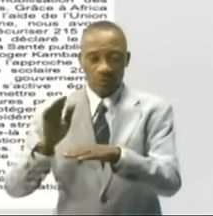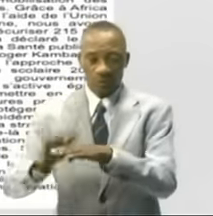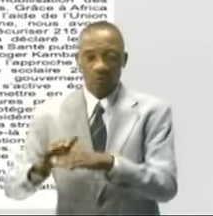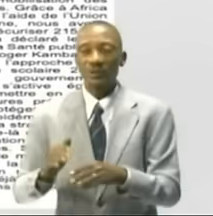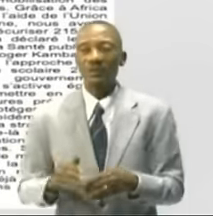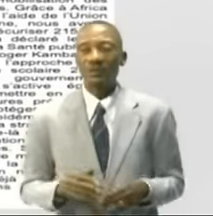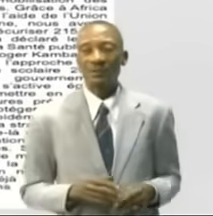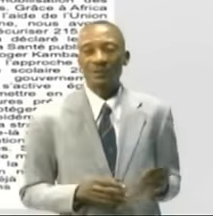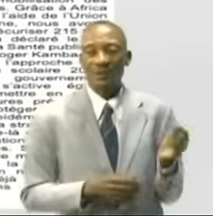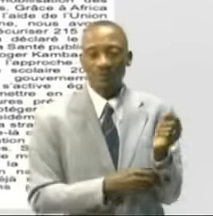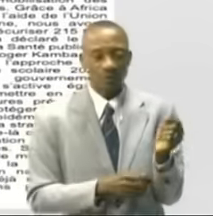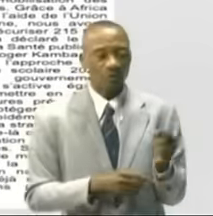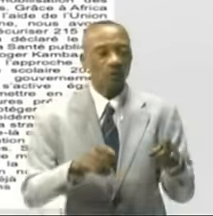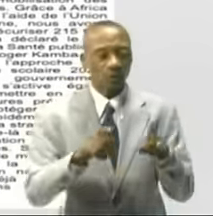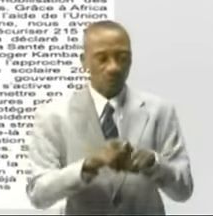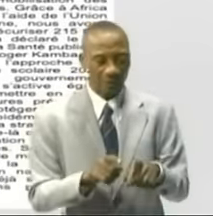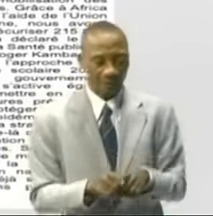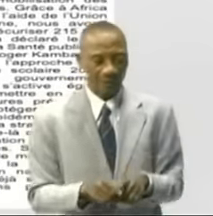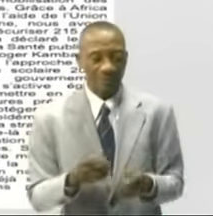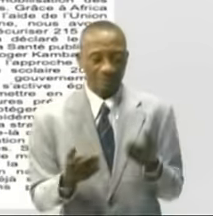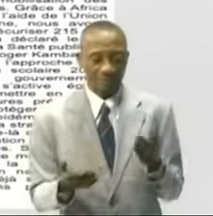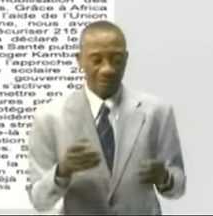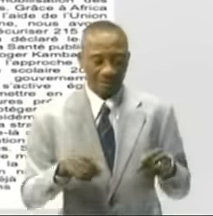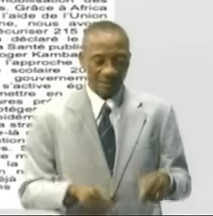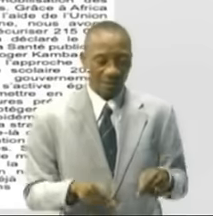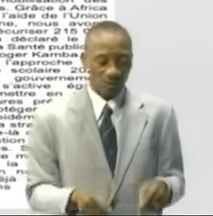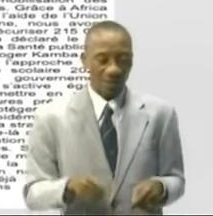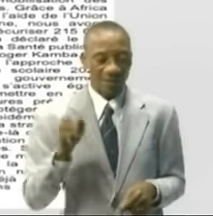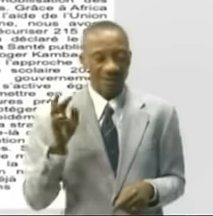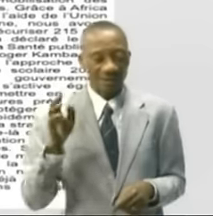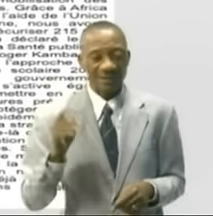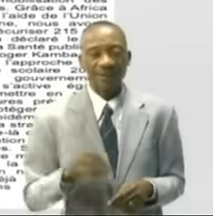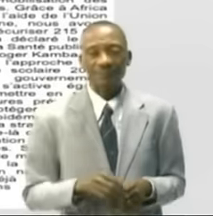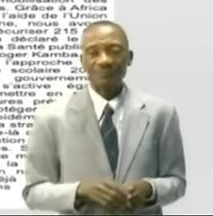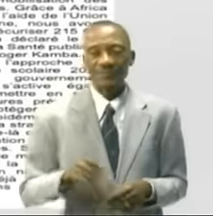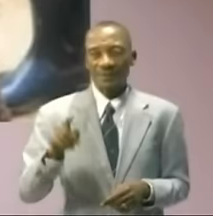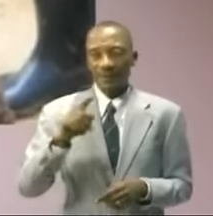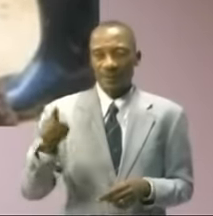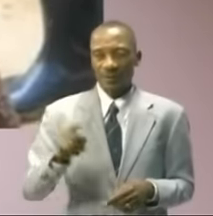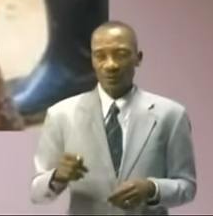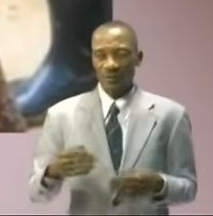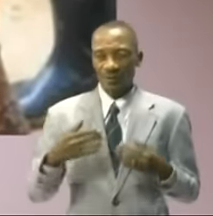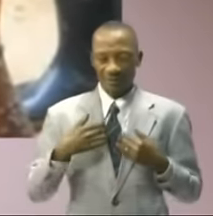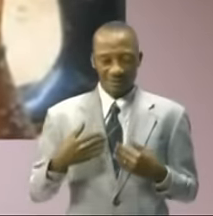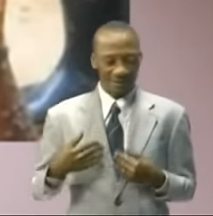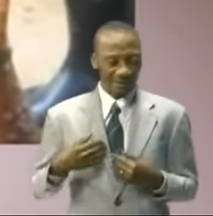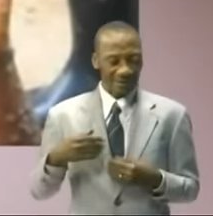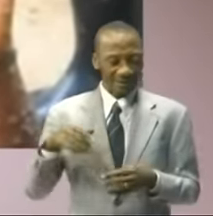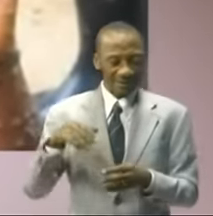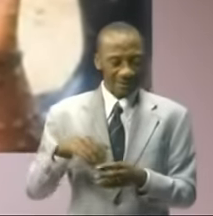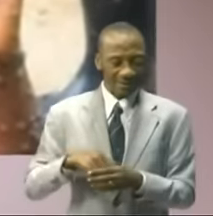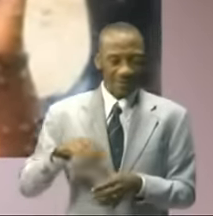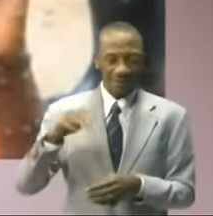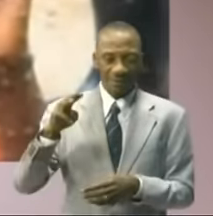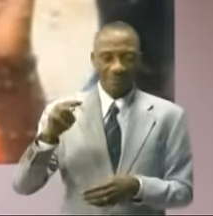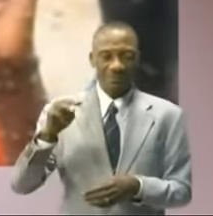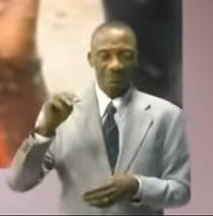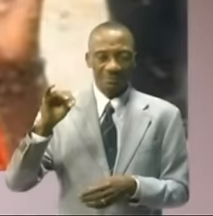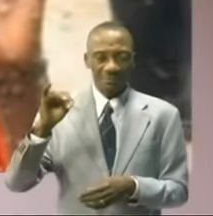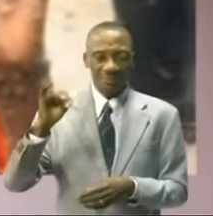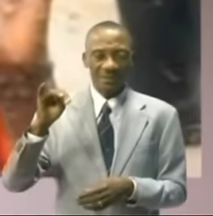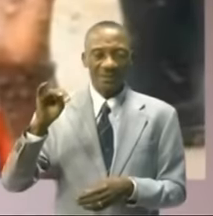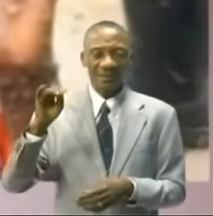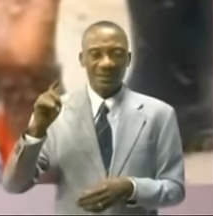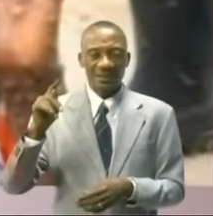cette épidémie. La zone de santé de Ntsélé a enregistré 3 cas, limité en compte 7, Kinkole 2,